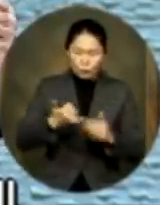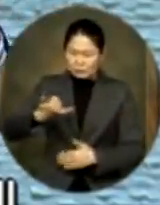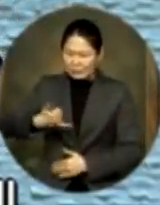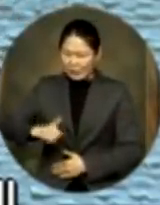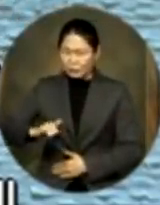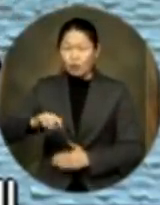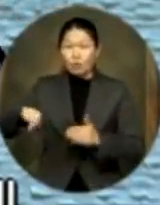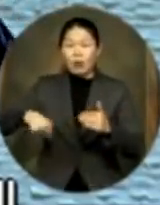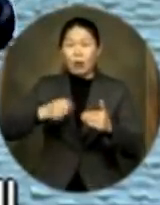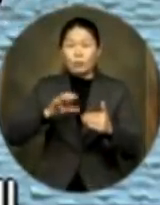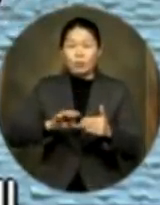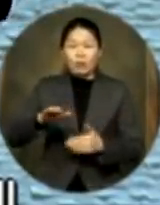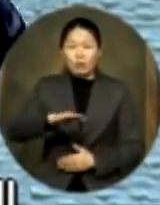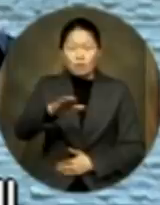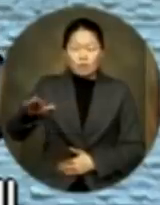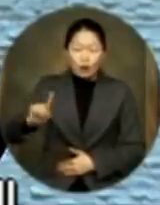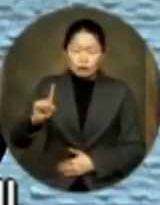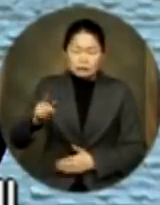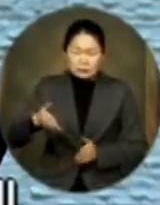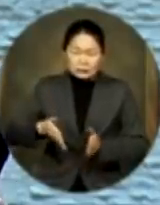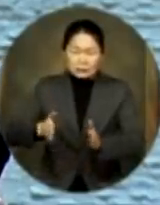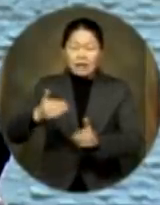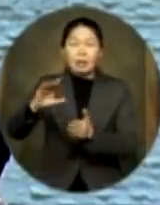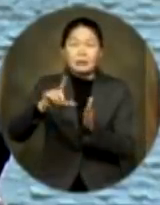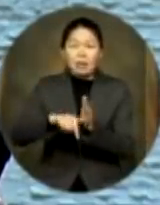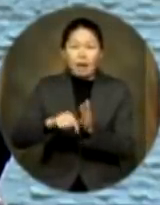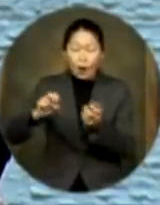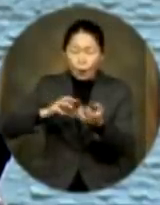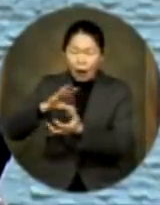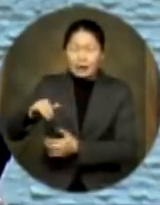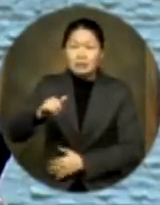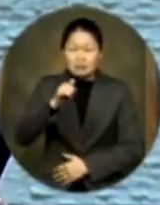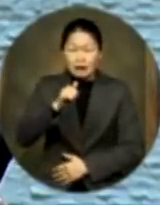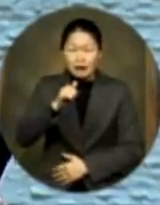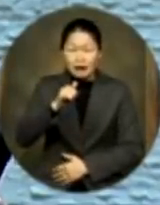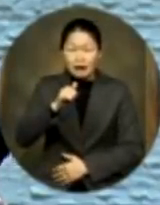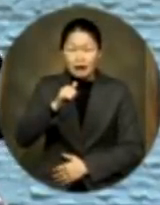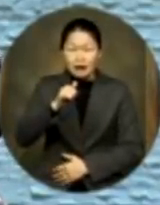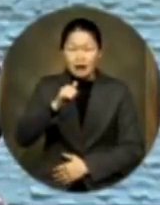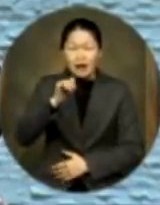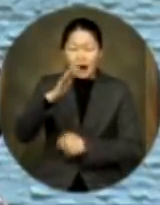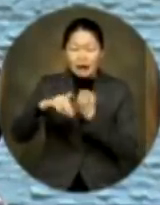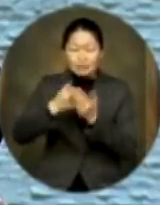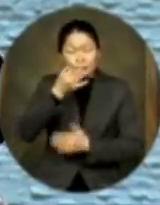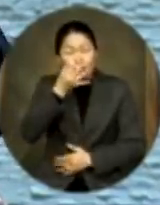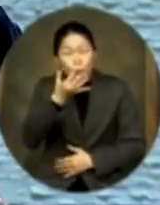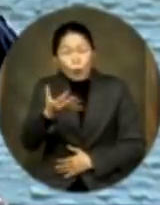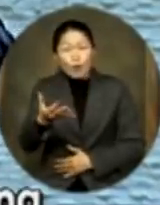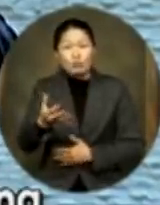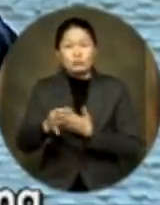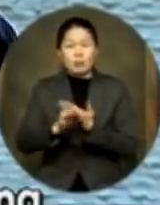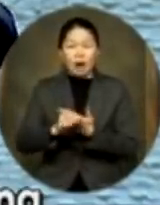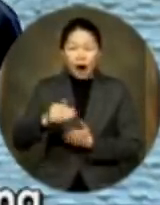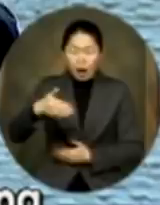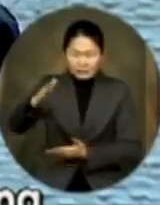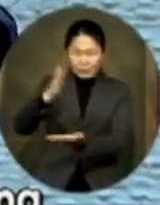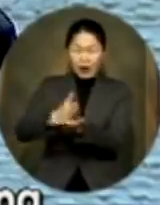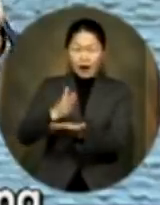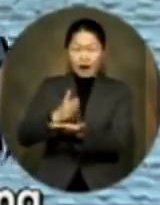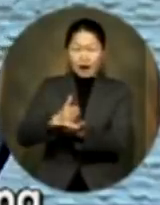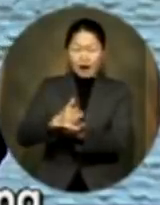여러분의 어떤 길을 가려고 했는데 팔람 이따 하나님이 보여주시면 아짐 아